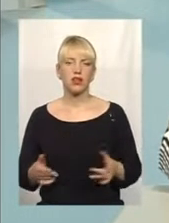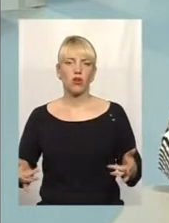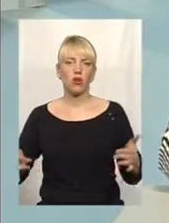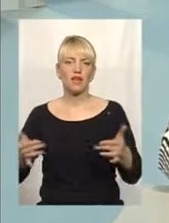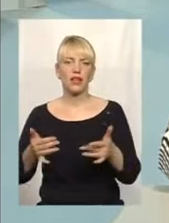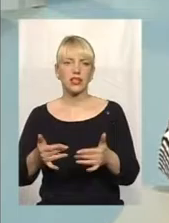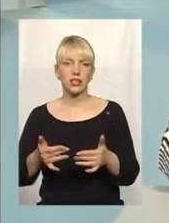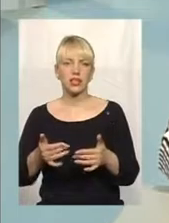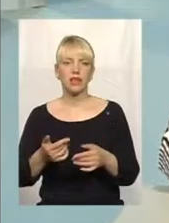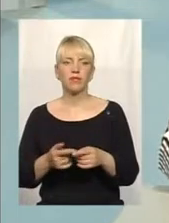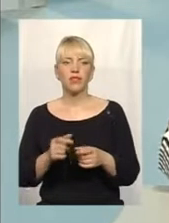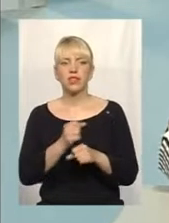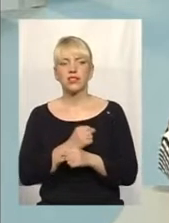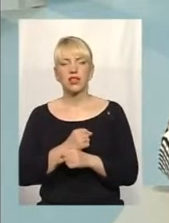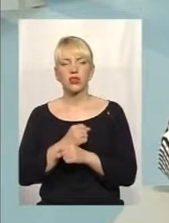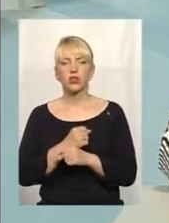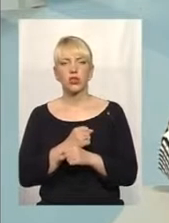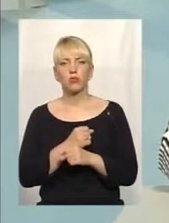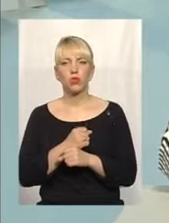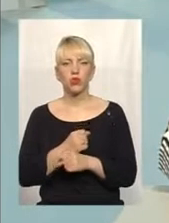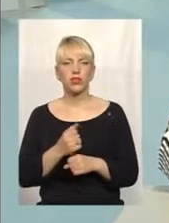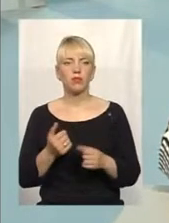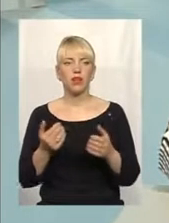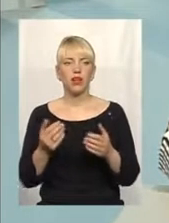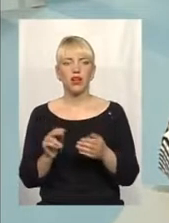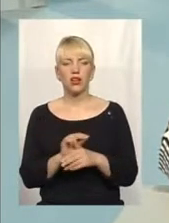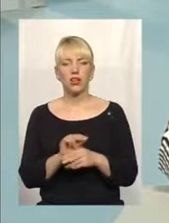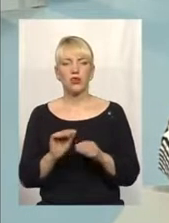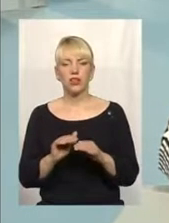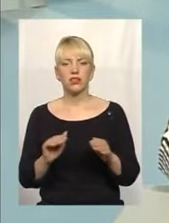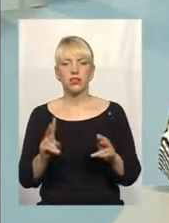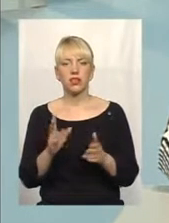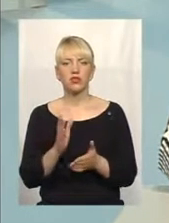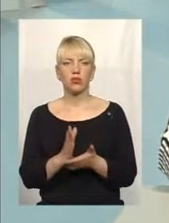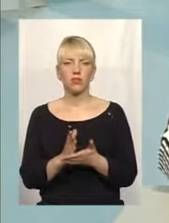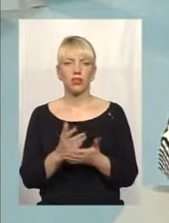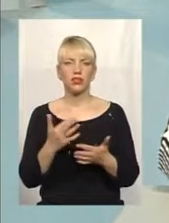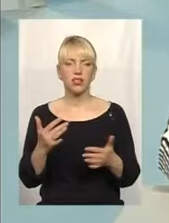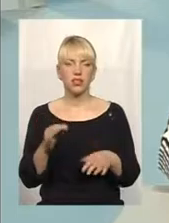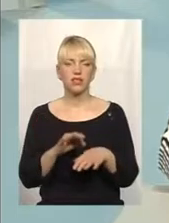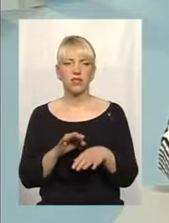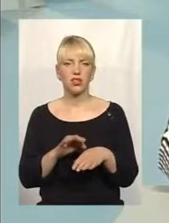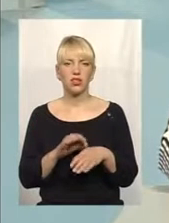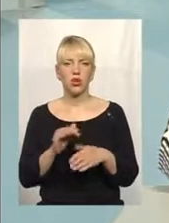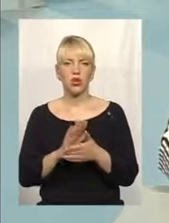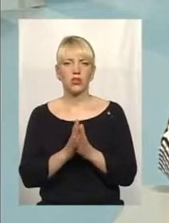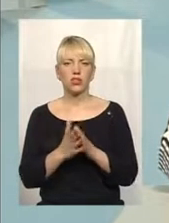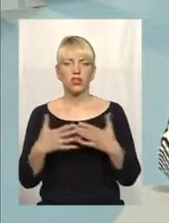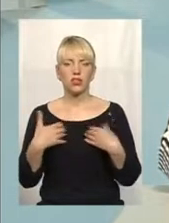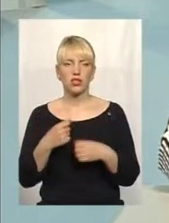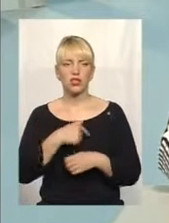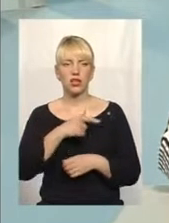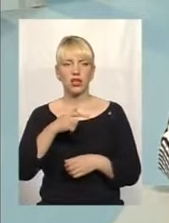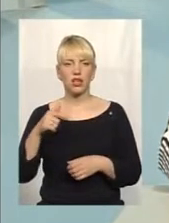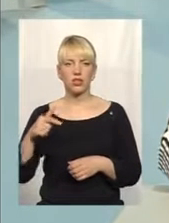саме санаторно-курортним лікуванням, як ми його називаємо, наших дітей, які мають ті чи інші відхилення стані здоров'я. Це